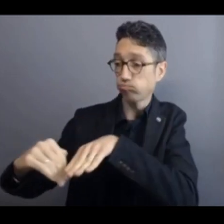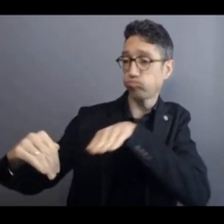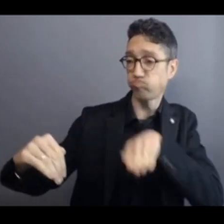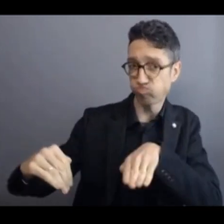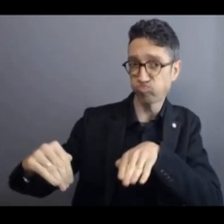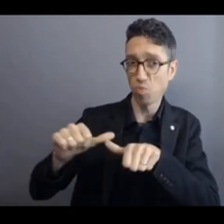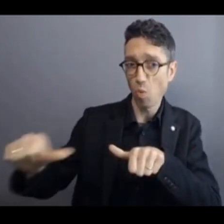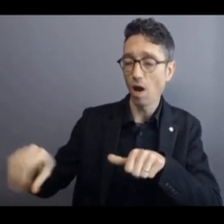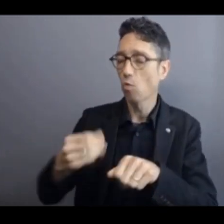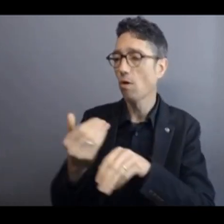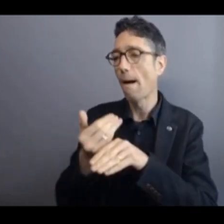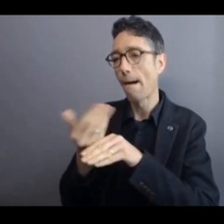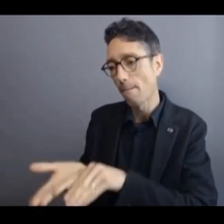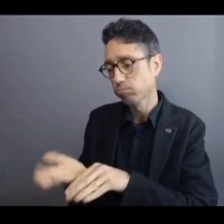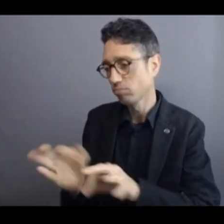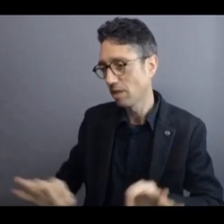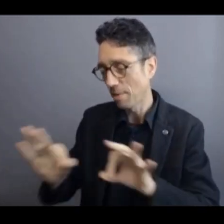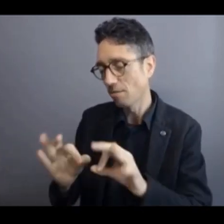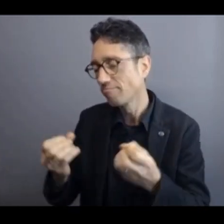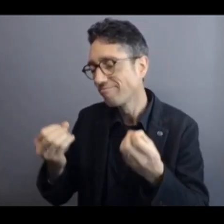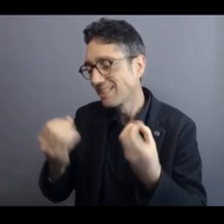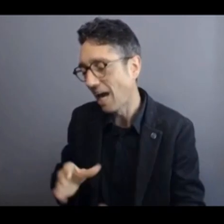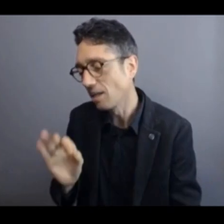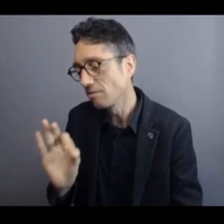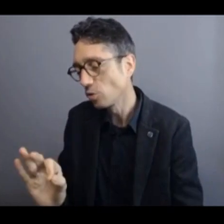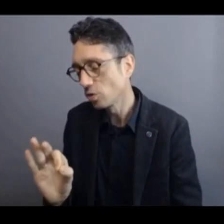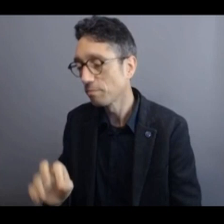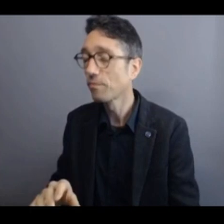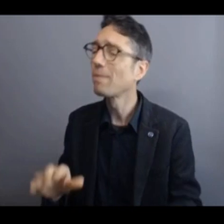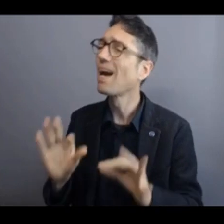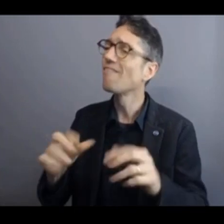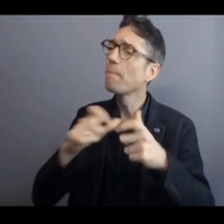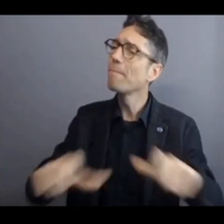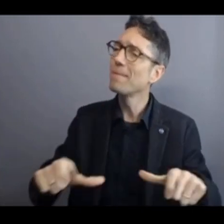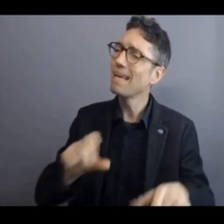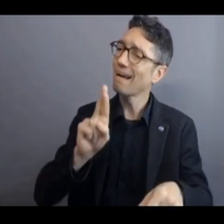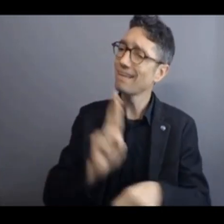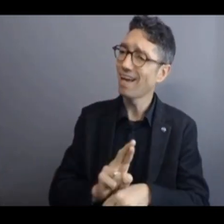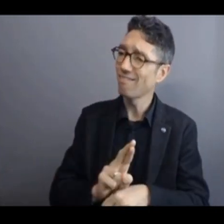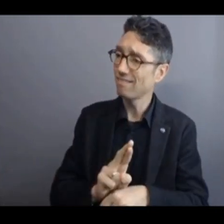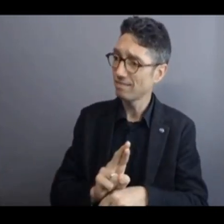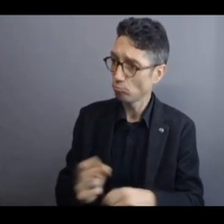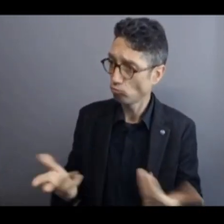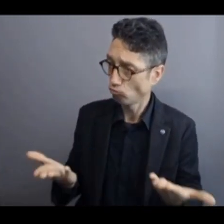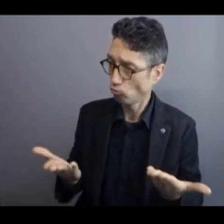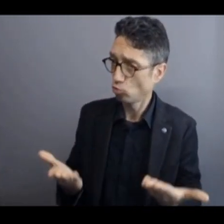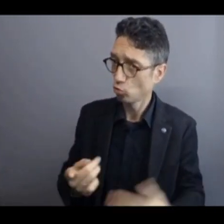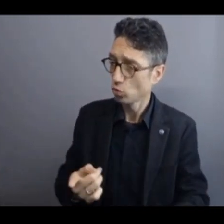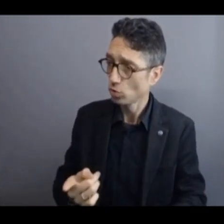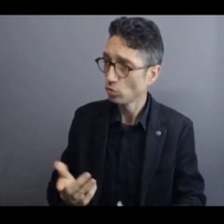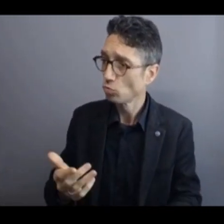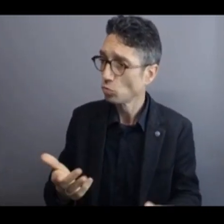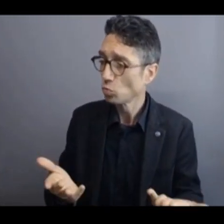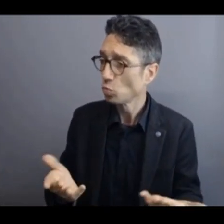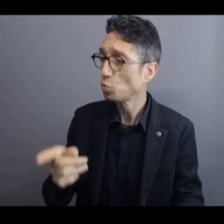parfois, mais sur la réservation des billets, aujourd'hui, toi ou n'importe quel